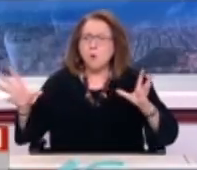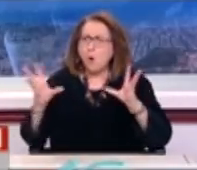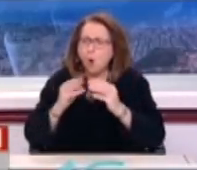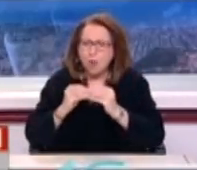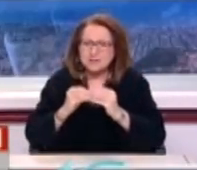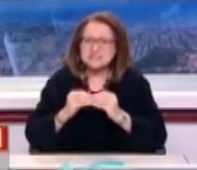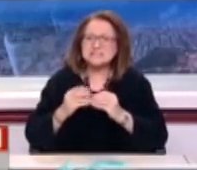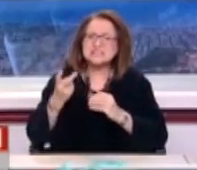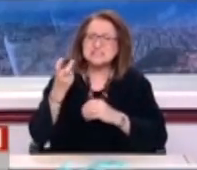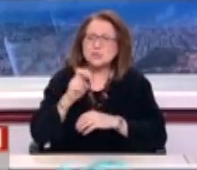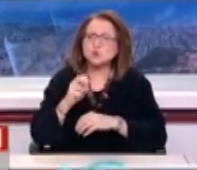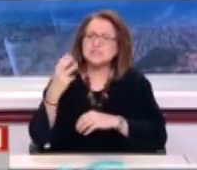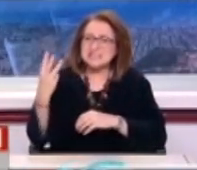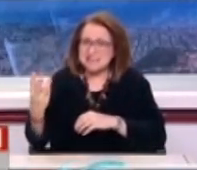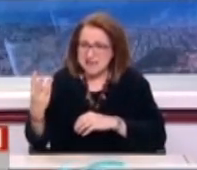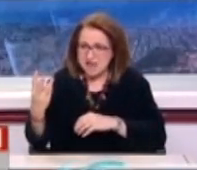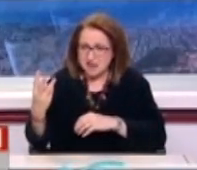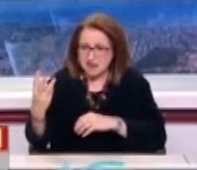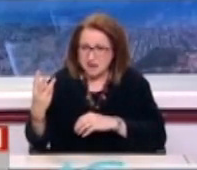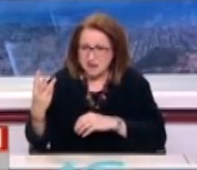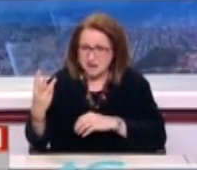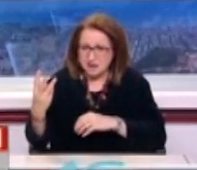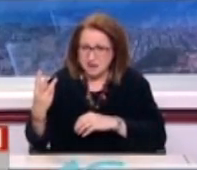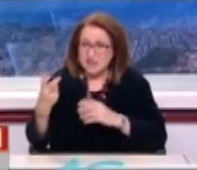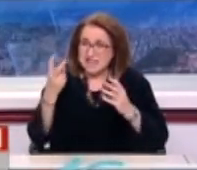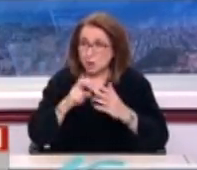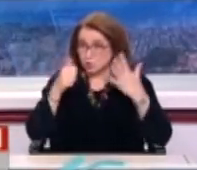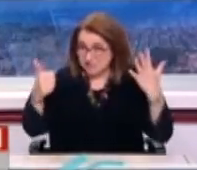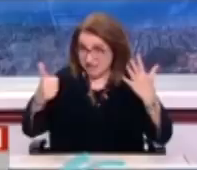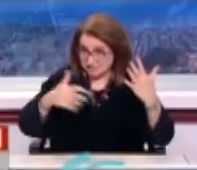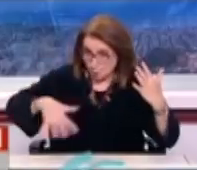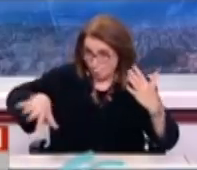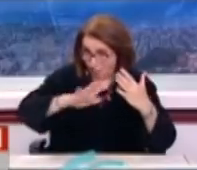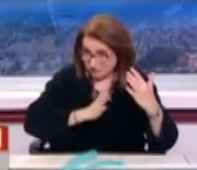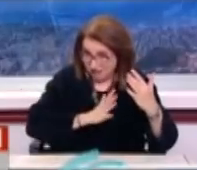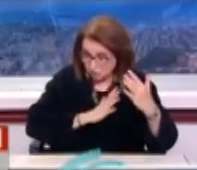τα συνολικά είναι 23 από τα 26.